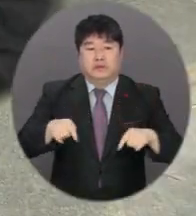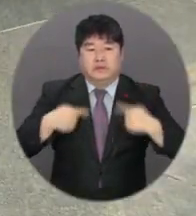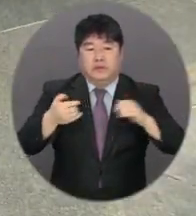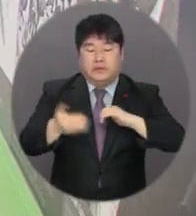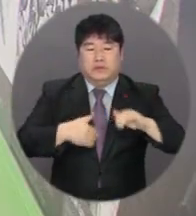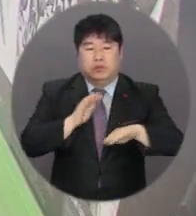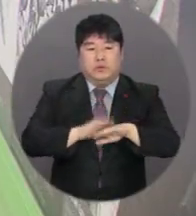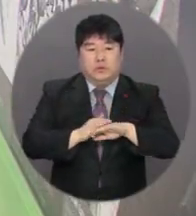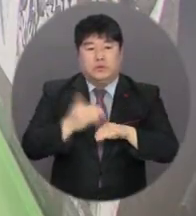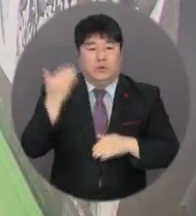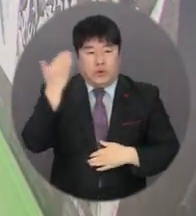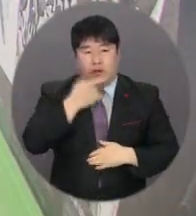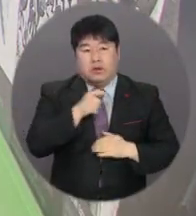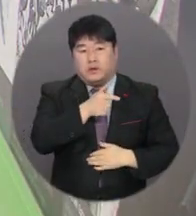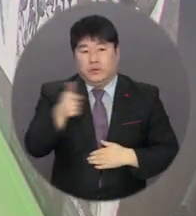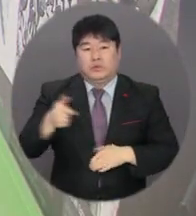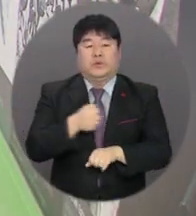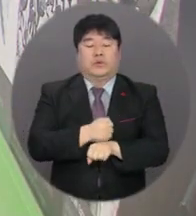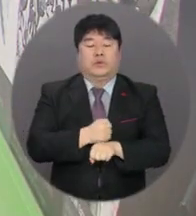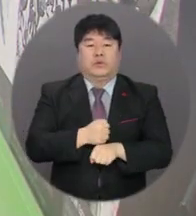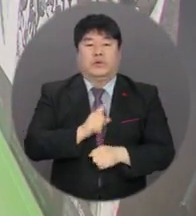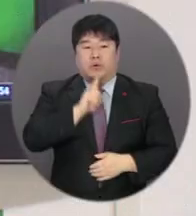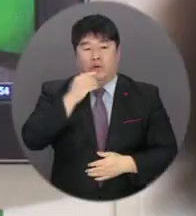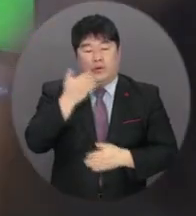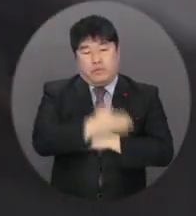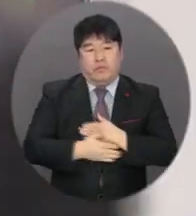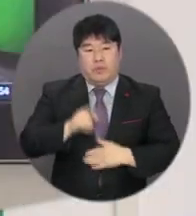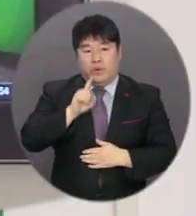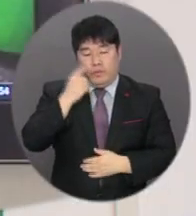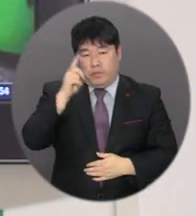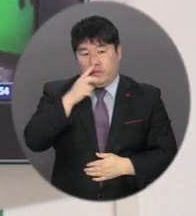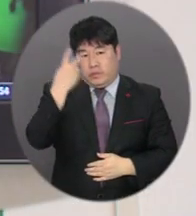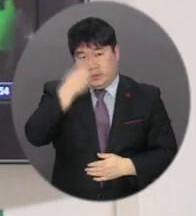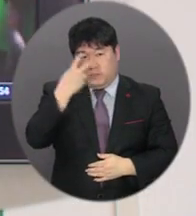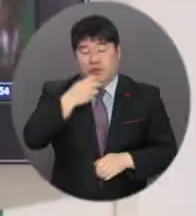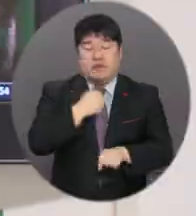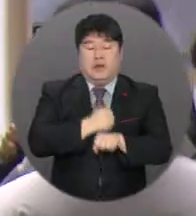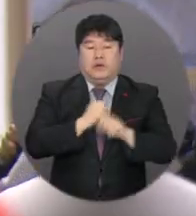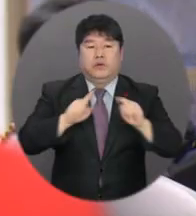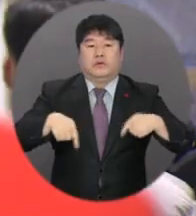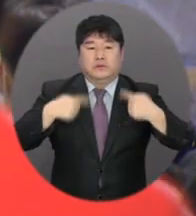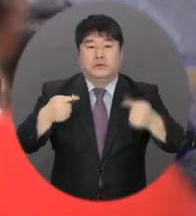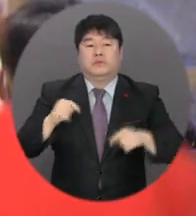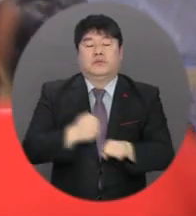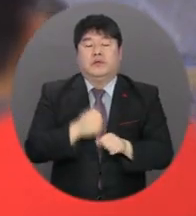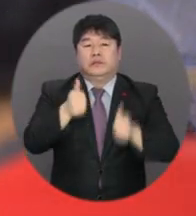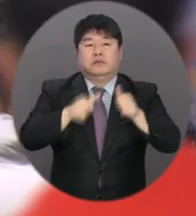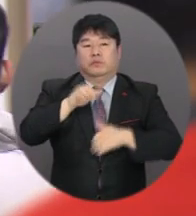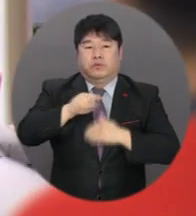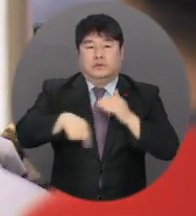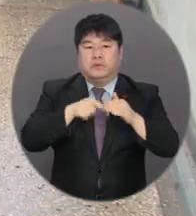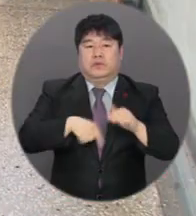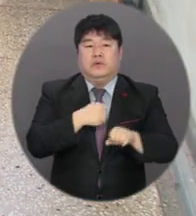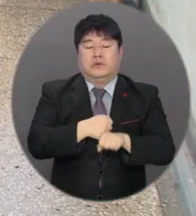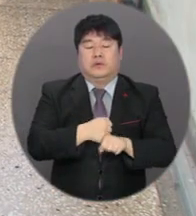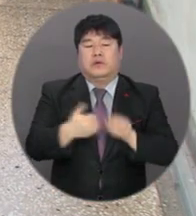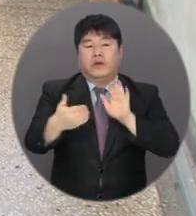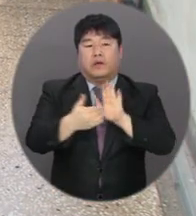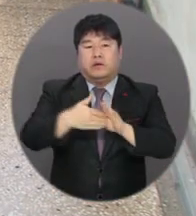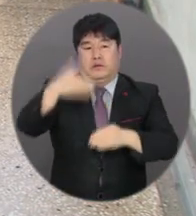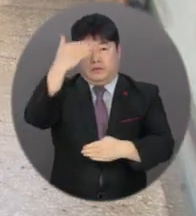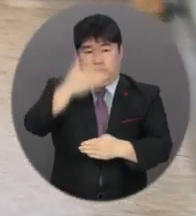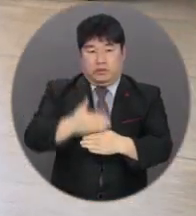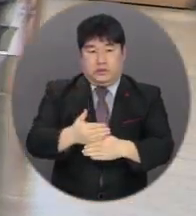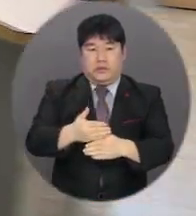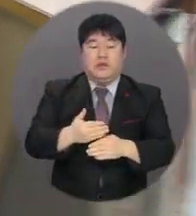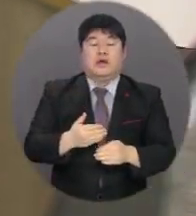손 소독을 하고 체온을 측정한 뒤에야 시험장에 들어갈 수 있었습니다. 시험장 안에서도 비말 차단을 막는 불투명